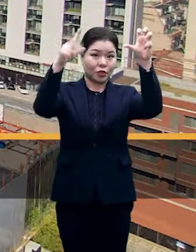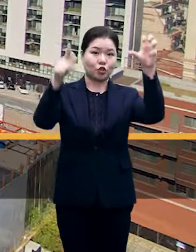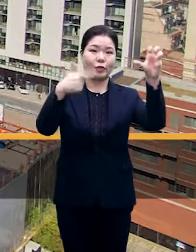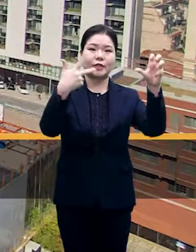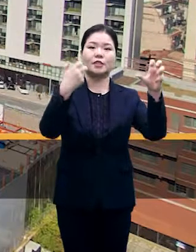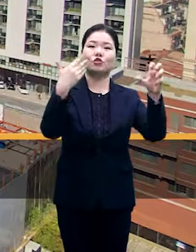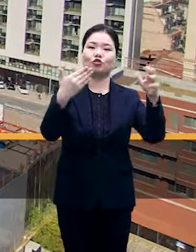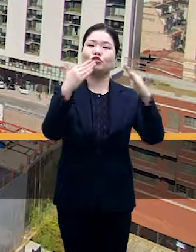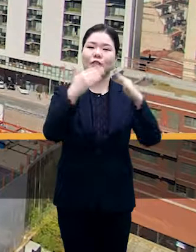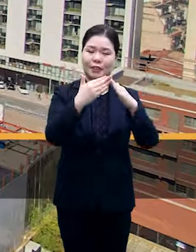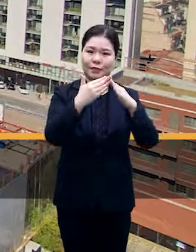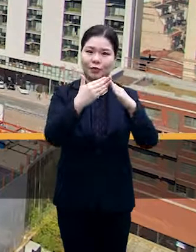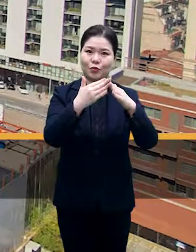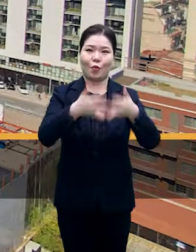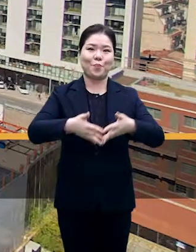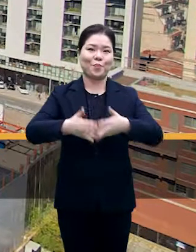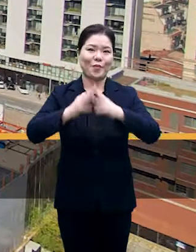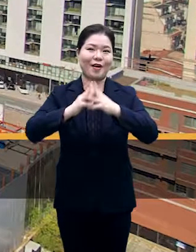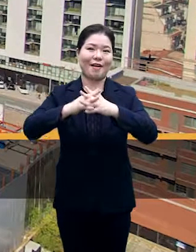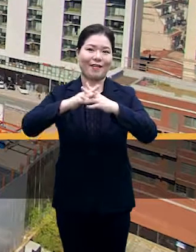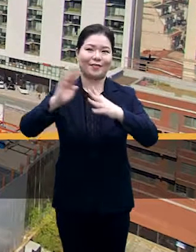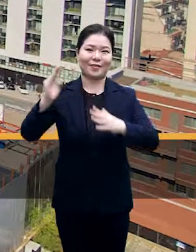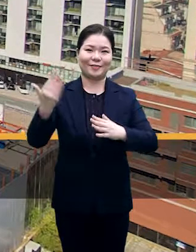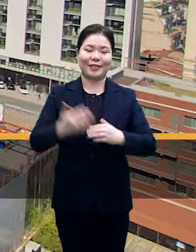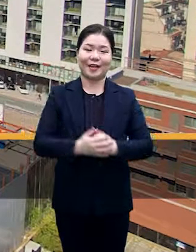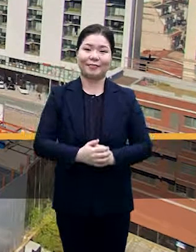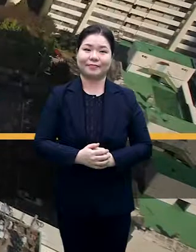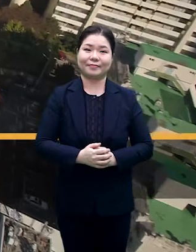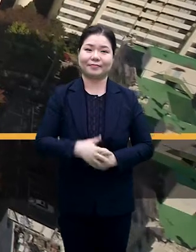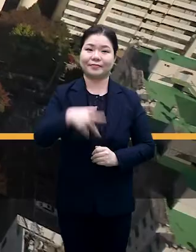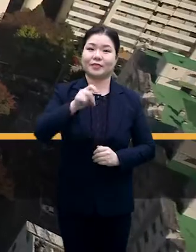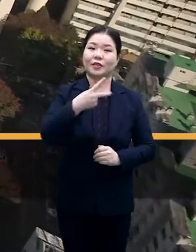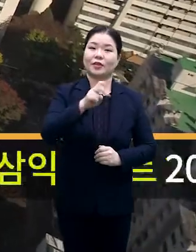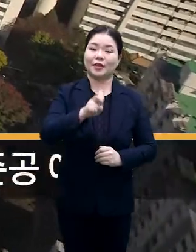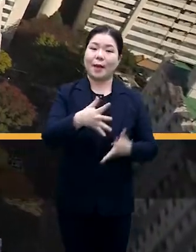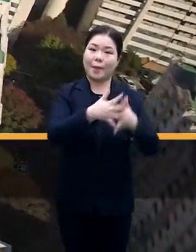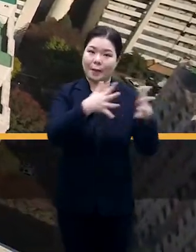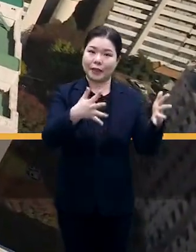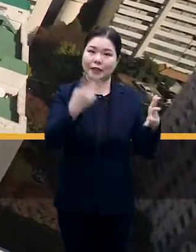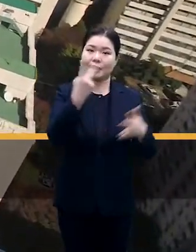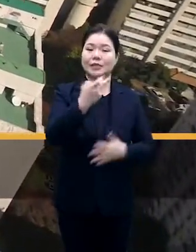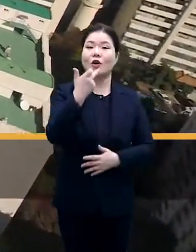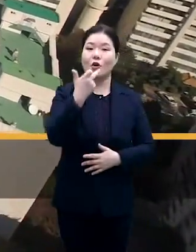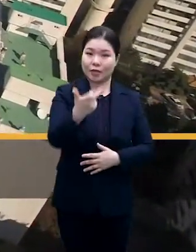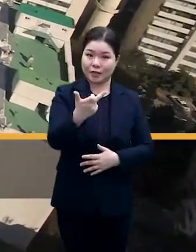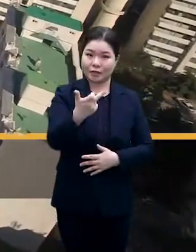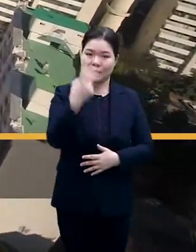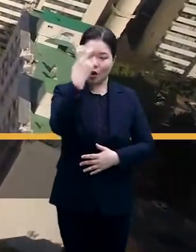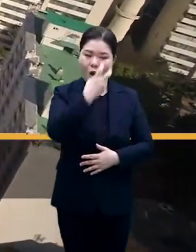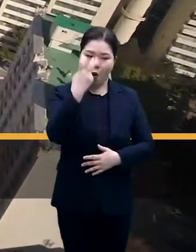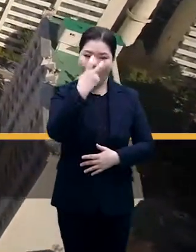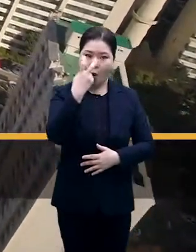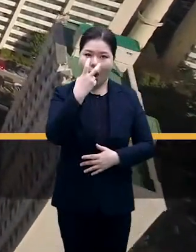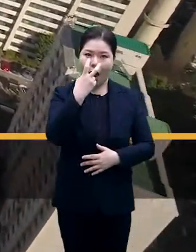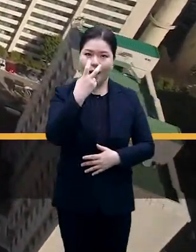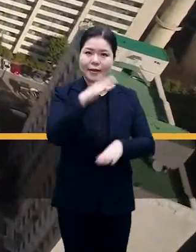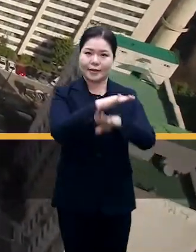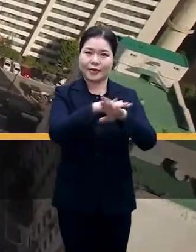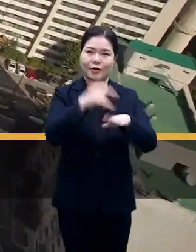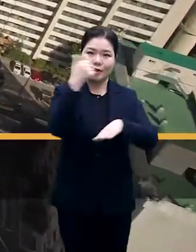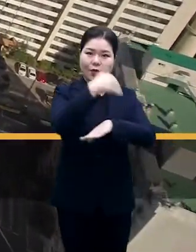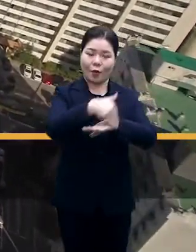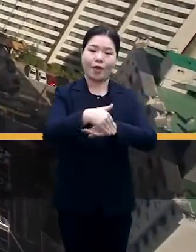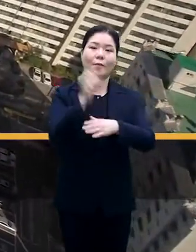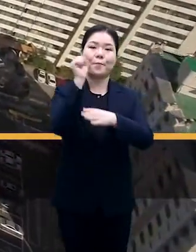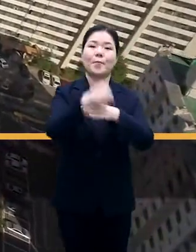35층 679세대 규모로 건설하게 됩니다. 청담 아파트는 2017년